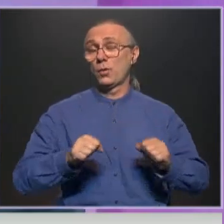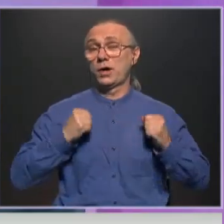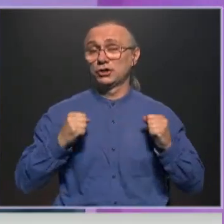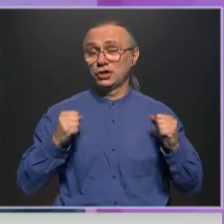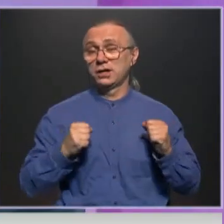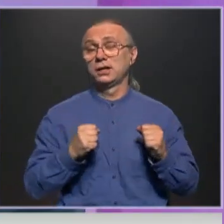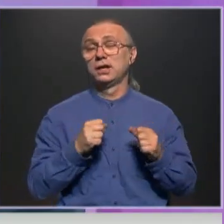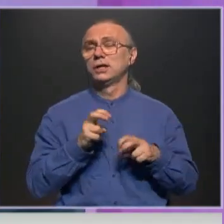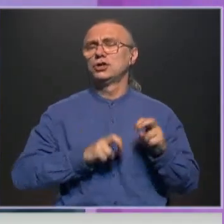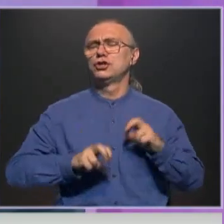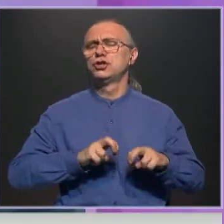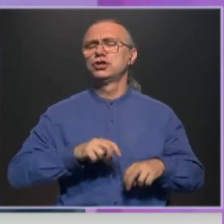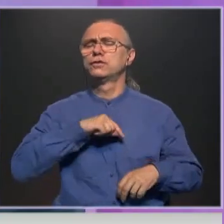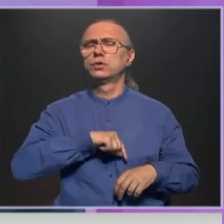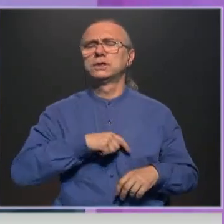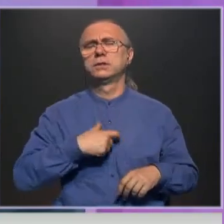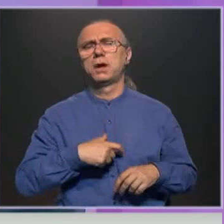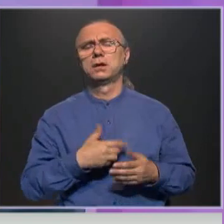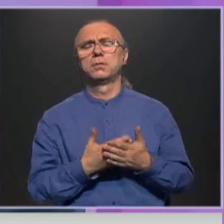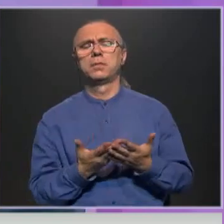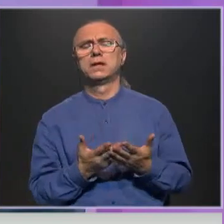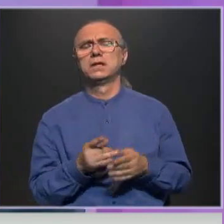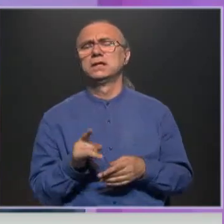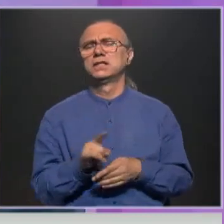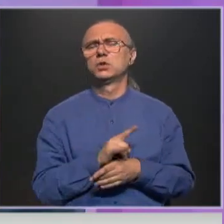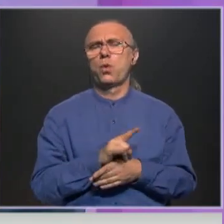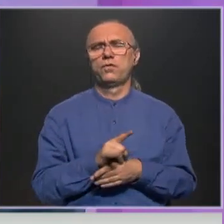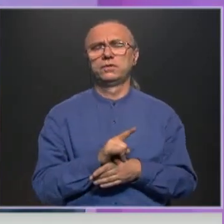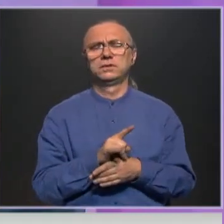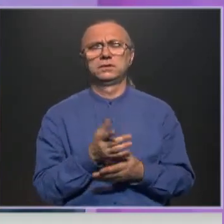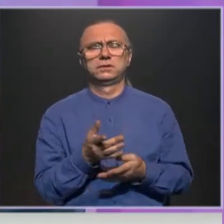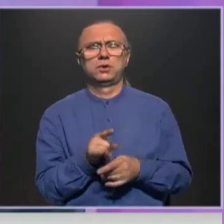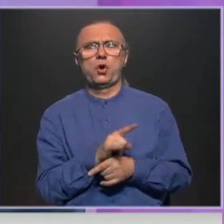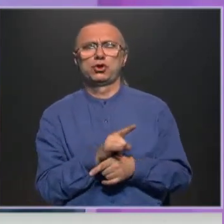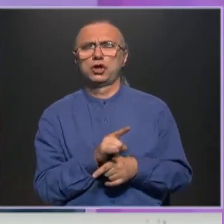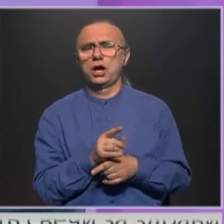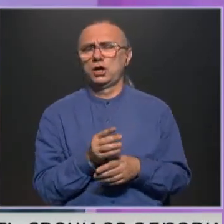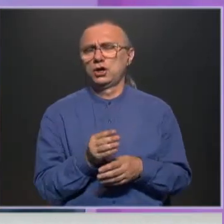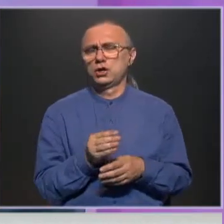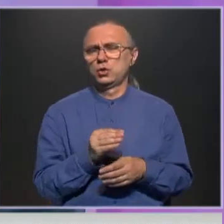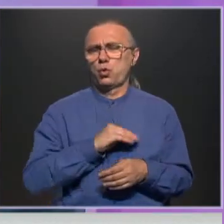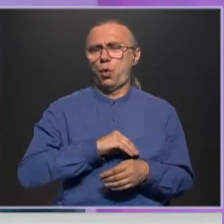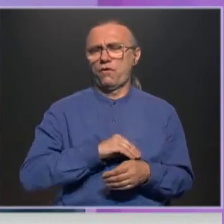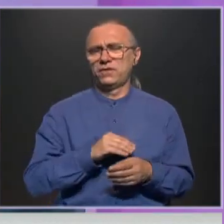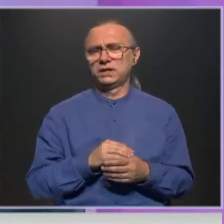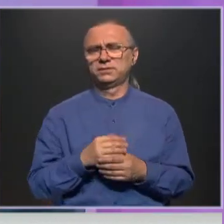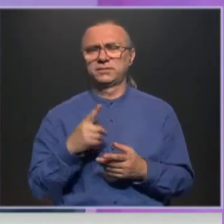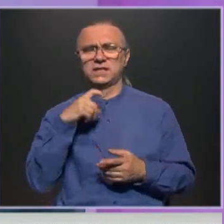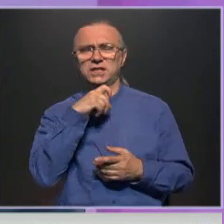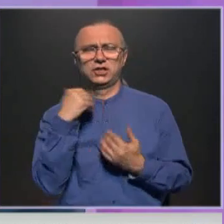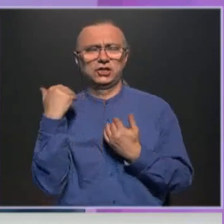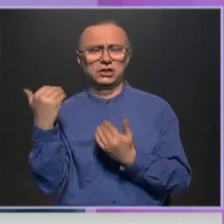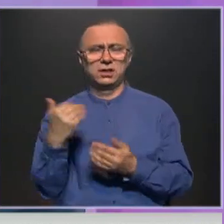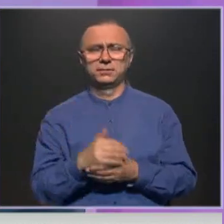внутреннего там себя, не добавляешь вот этой искусственной, ложной духовности, которая для, возможно, человека там, ну, язычника, но это